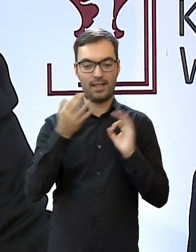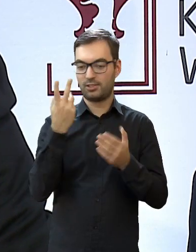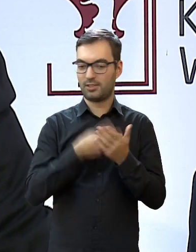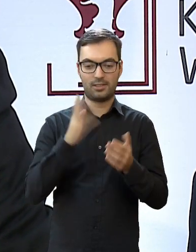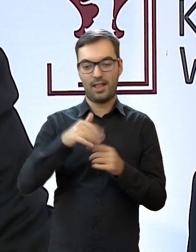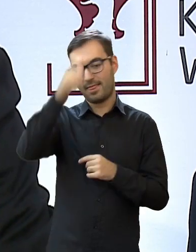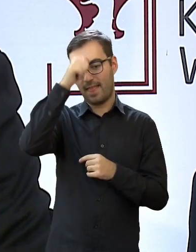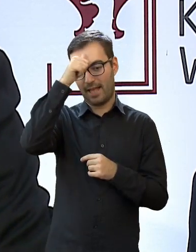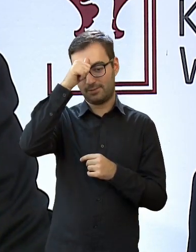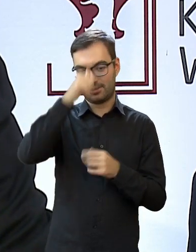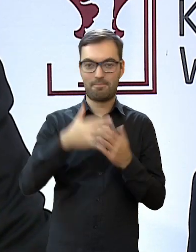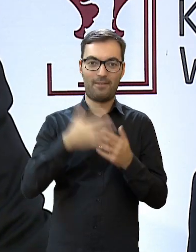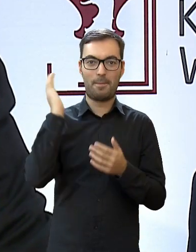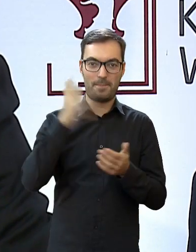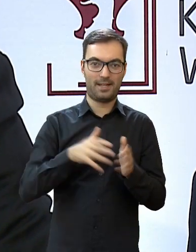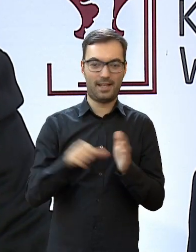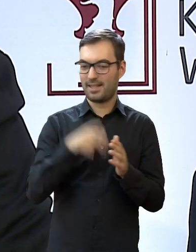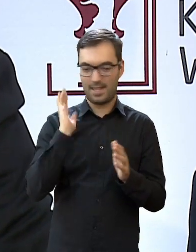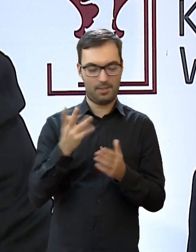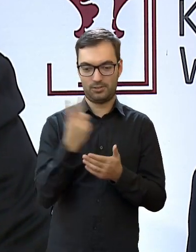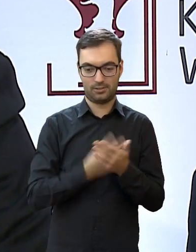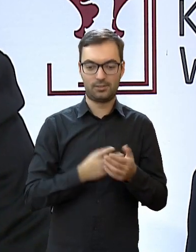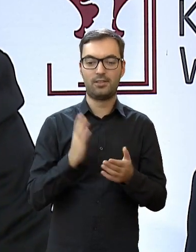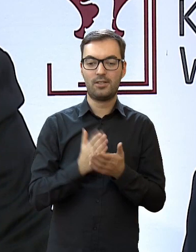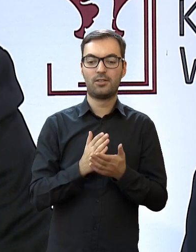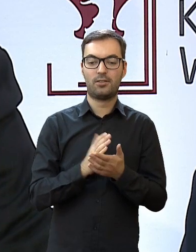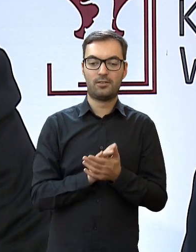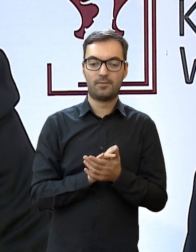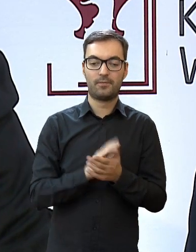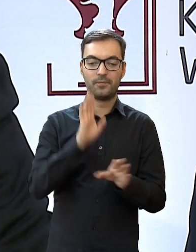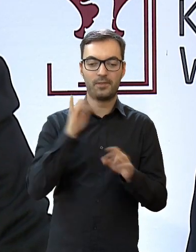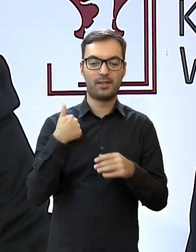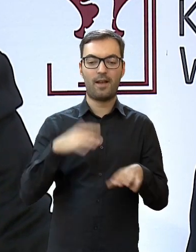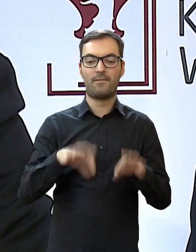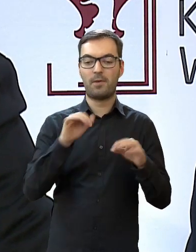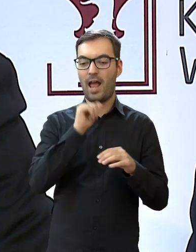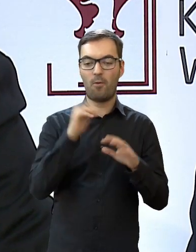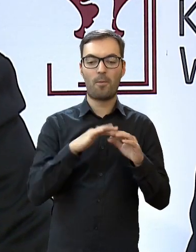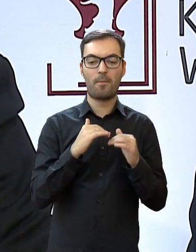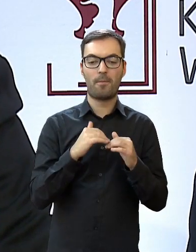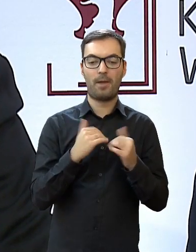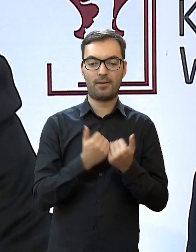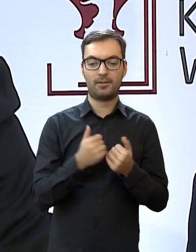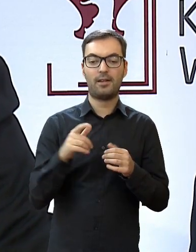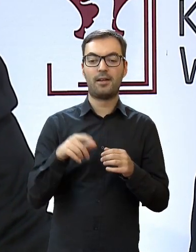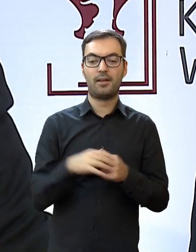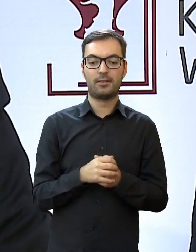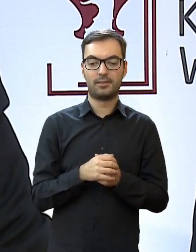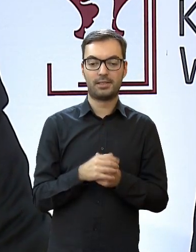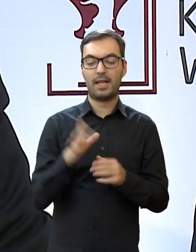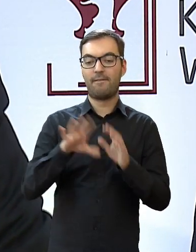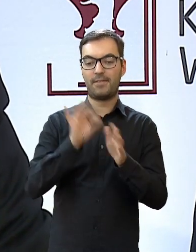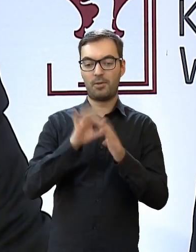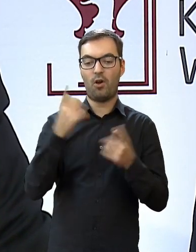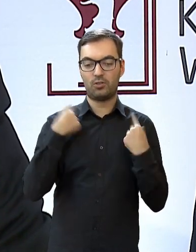nazwisk z tych prawie 5 tysięcy kandydatów, tylko wymienię, podobnie jak przy wyborach do Europarlamentu, tych posłów, te osoby, które